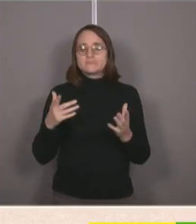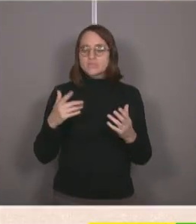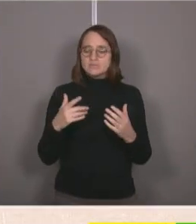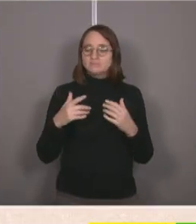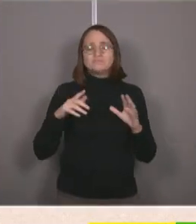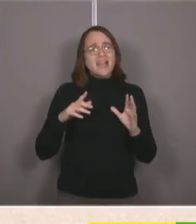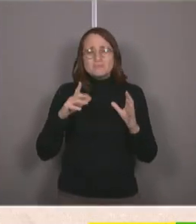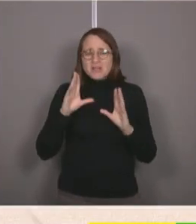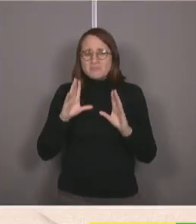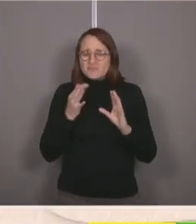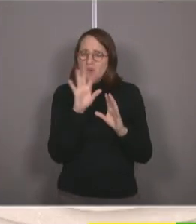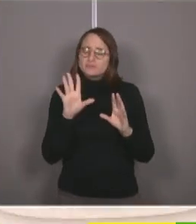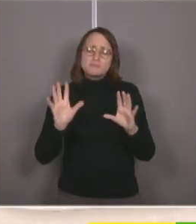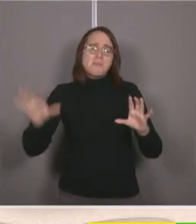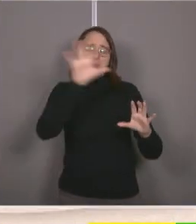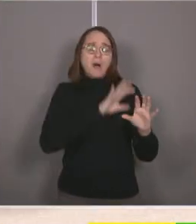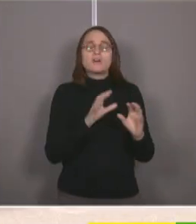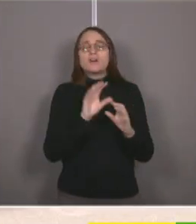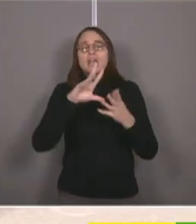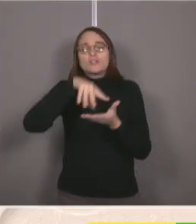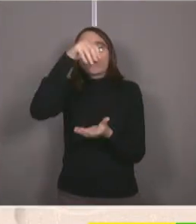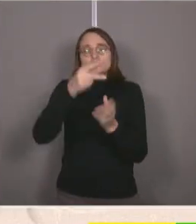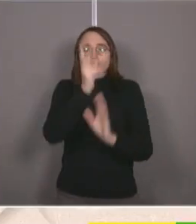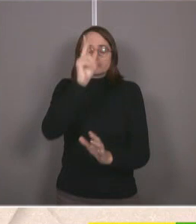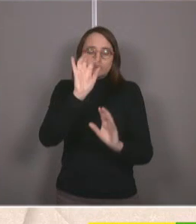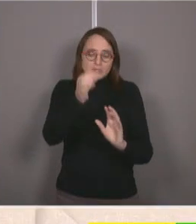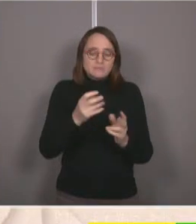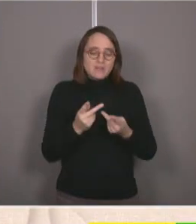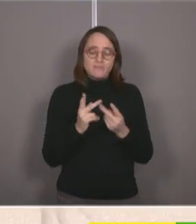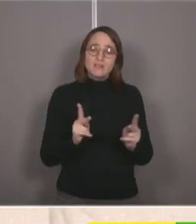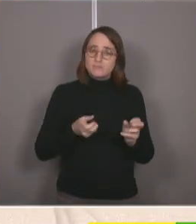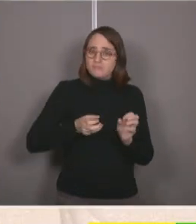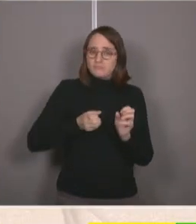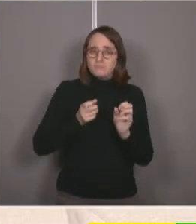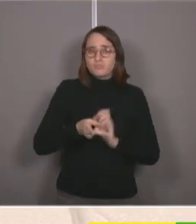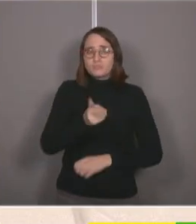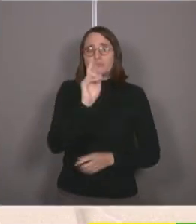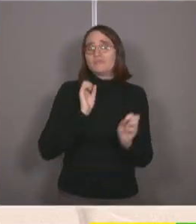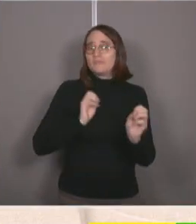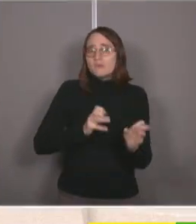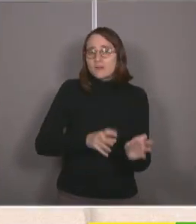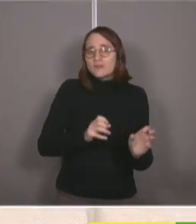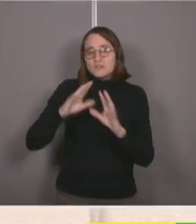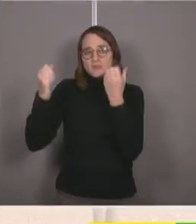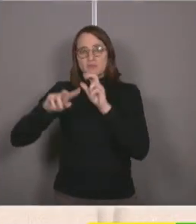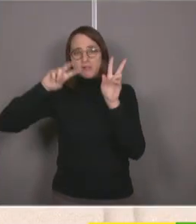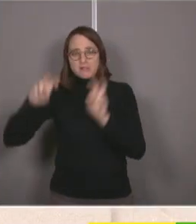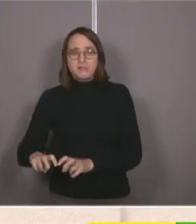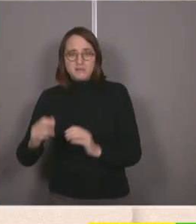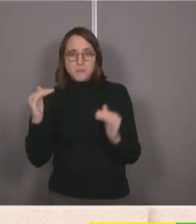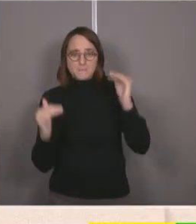les régions, un peu plus en Île-de-France. En ville, il y aura plus de personnes se déplaçant en vélo qu'en voiture. Malgré tout ça, on a